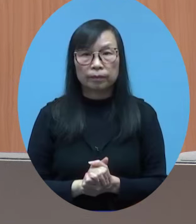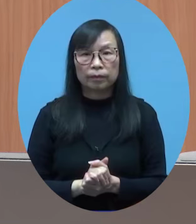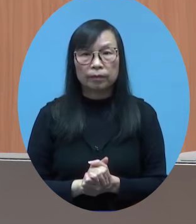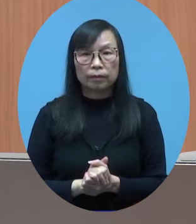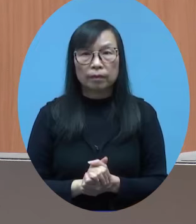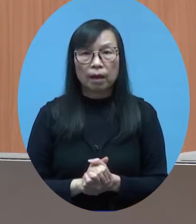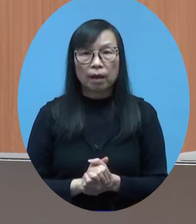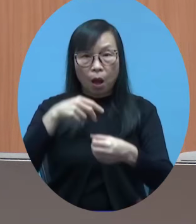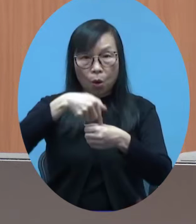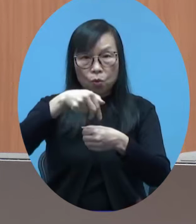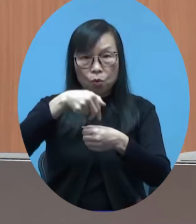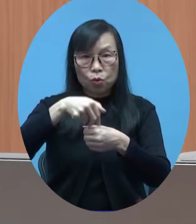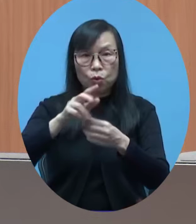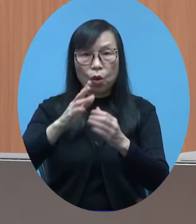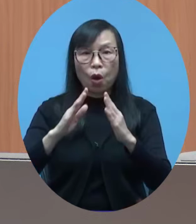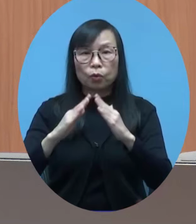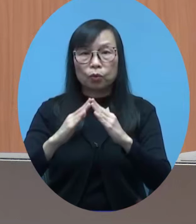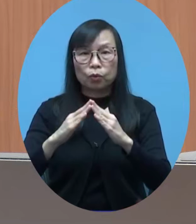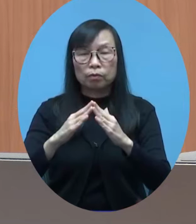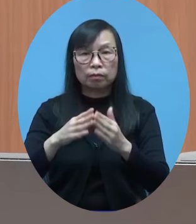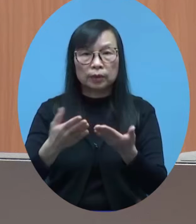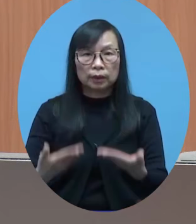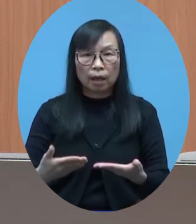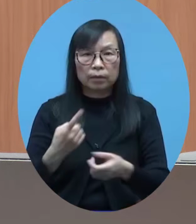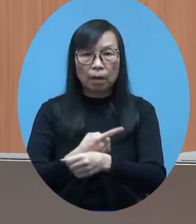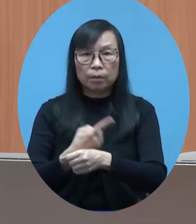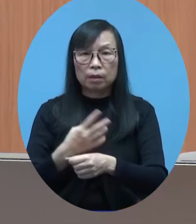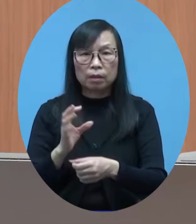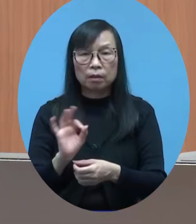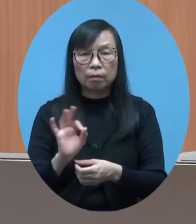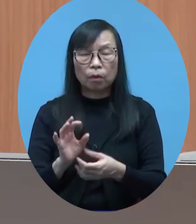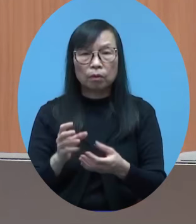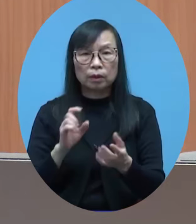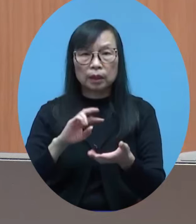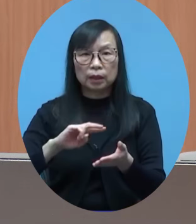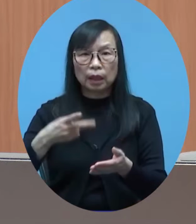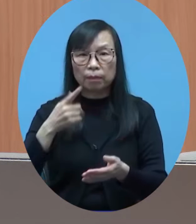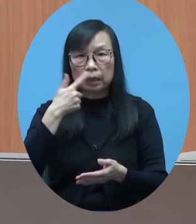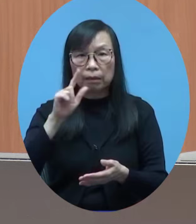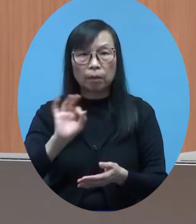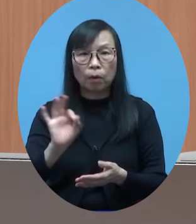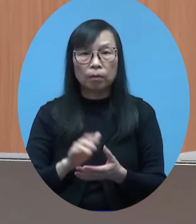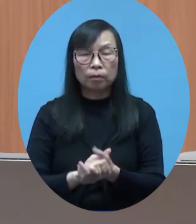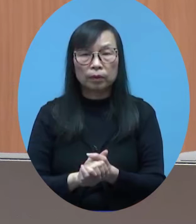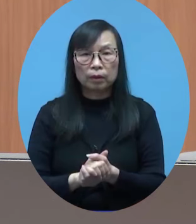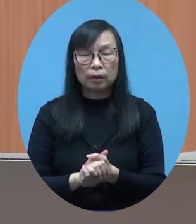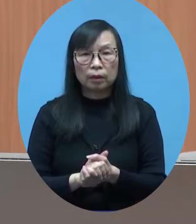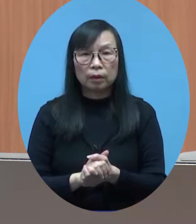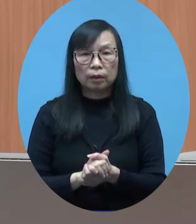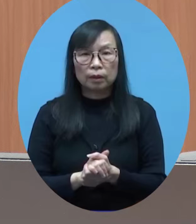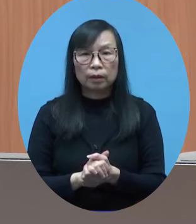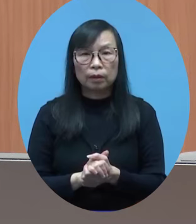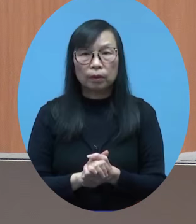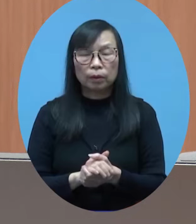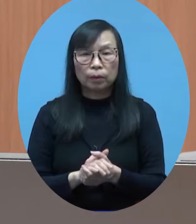護養院我哋暫時今日冇 update， 即係冇乜更新啦。即係嗰啲